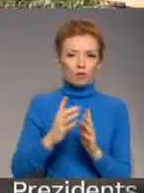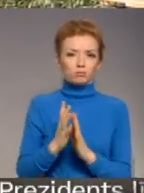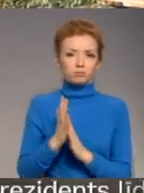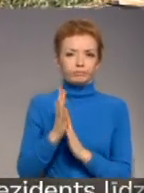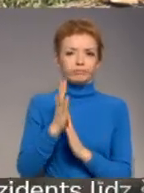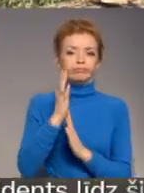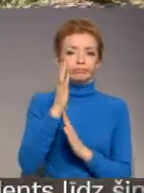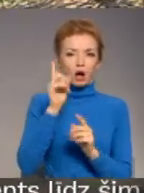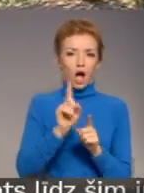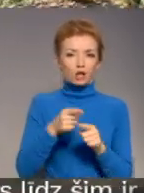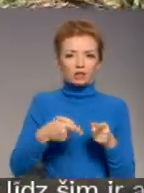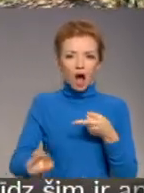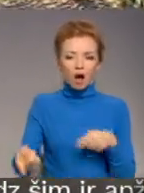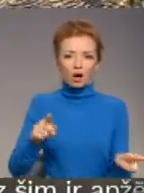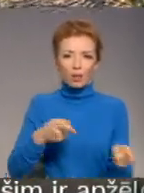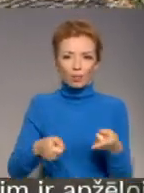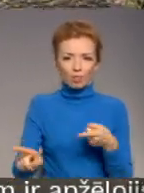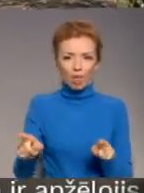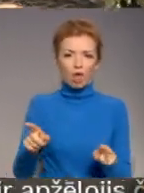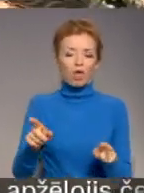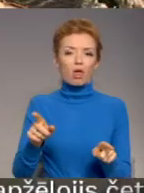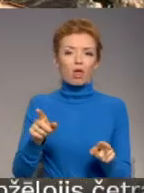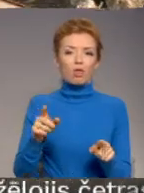ir vairāk stumri, saknes iztrupē.